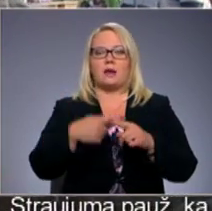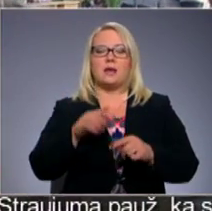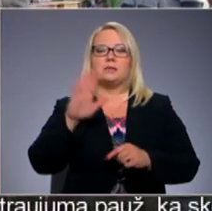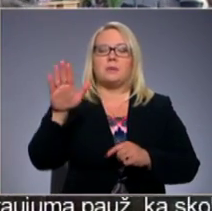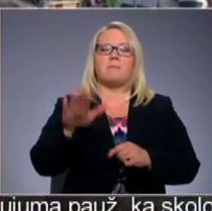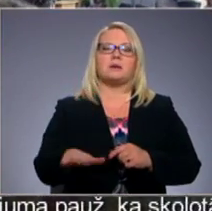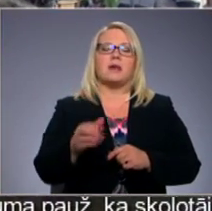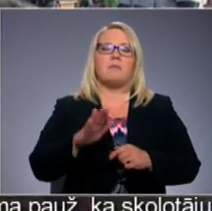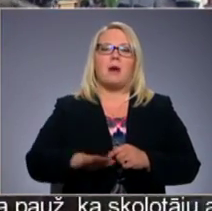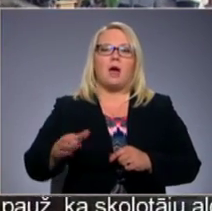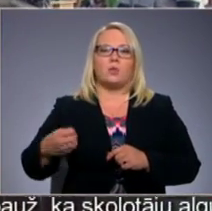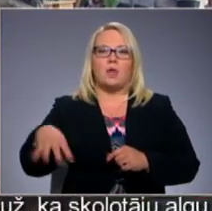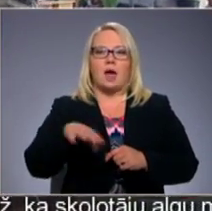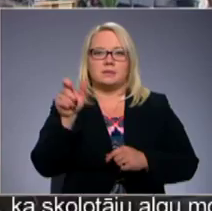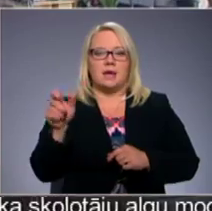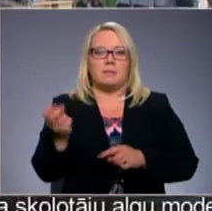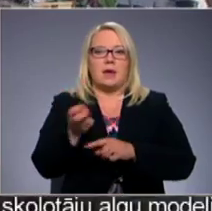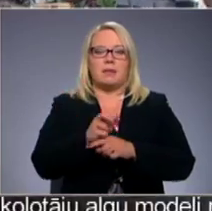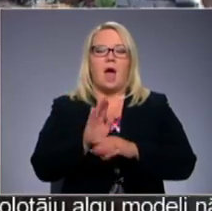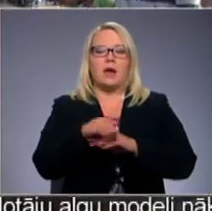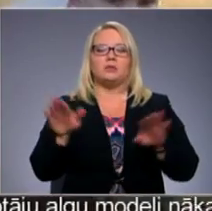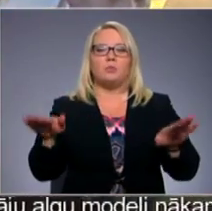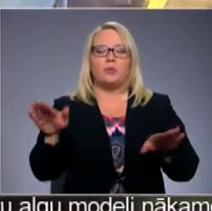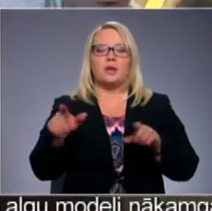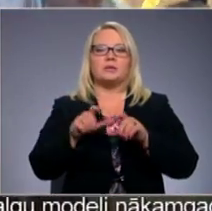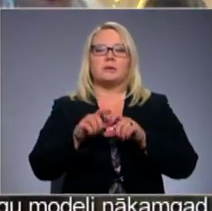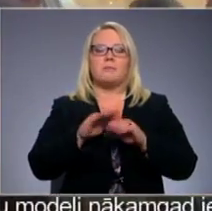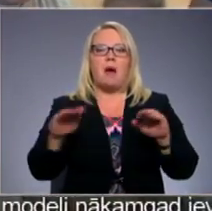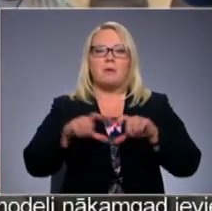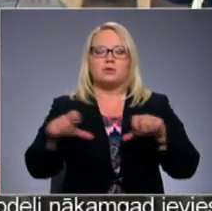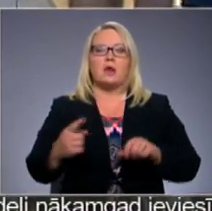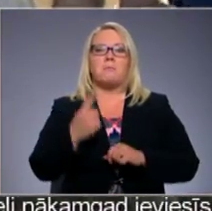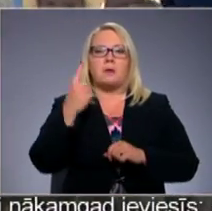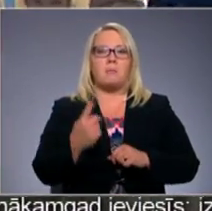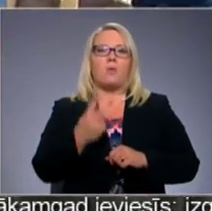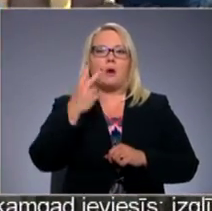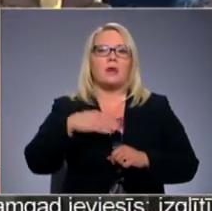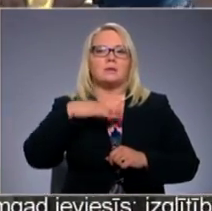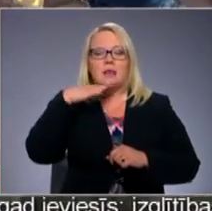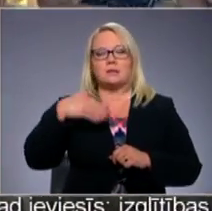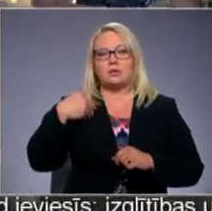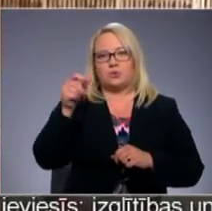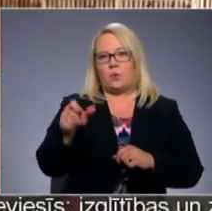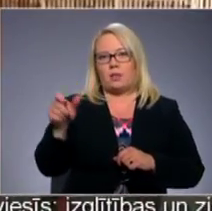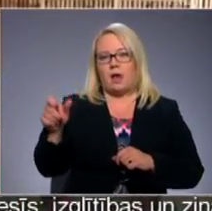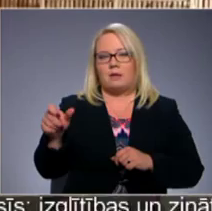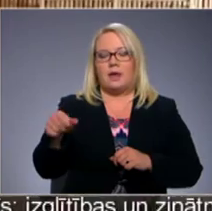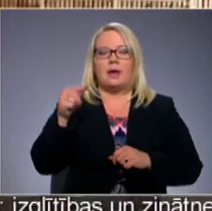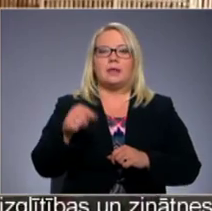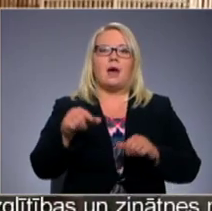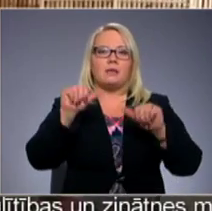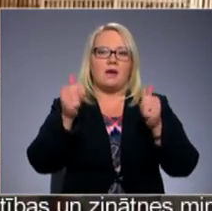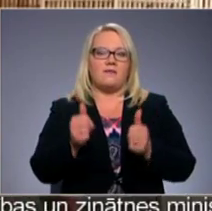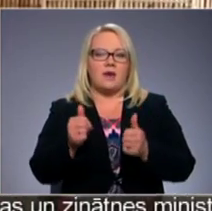mazajiem bērndārzniekiem ieradušies Aizputes pagasta pamatskolas pirmās un otrās klases skolēni. Nu, šāda